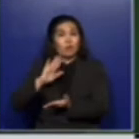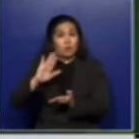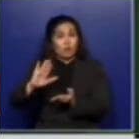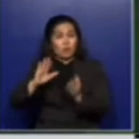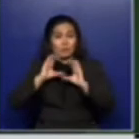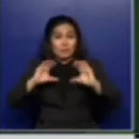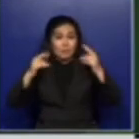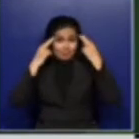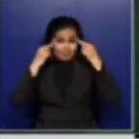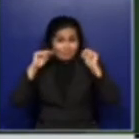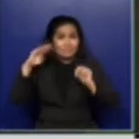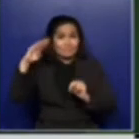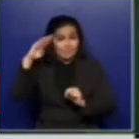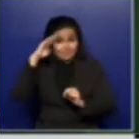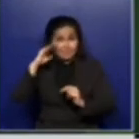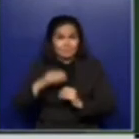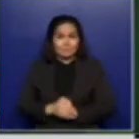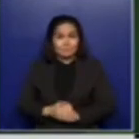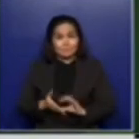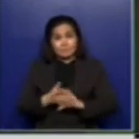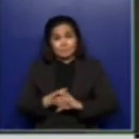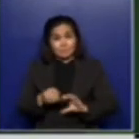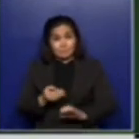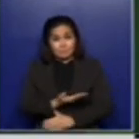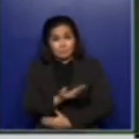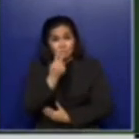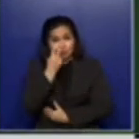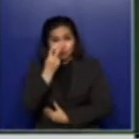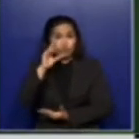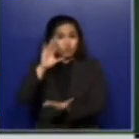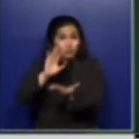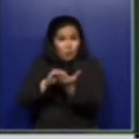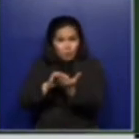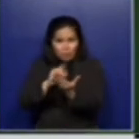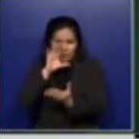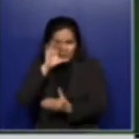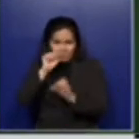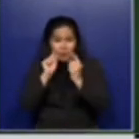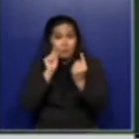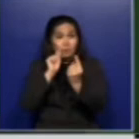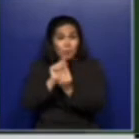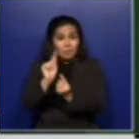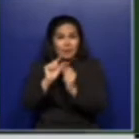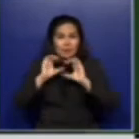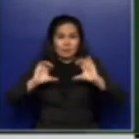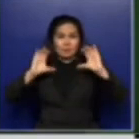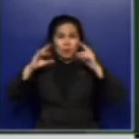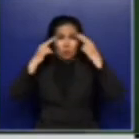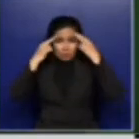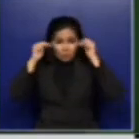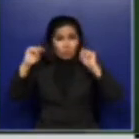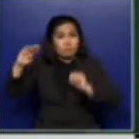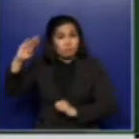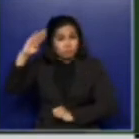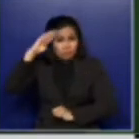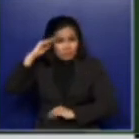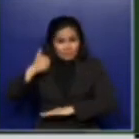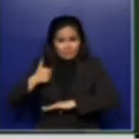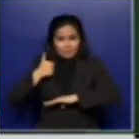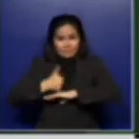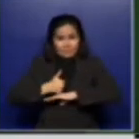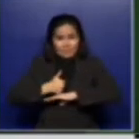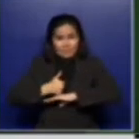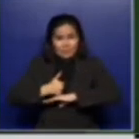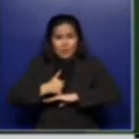สไลด์ต่อไปครับเพราะฉะนั้นก็จะเห็นว่ารัฐบาลพลเอกประยุทธ์จันทร์โอชาเข้ามาบริหารประเทศช